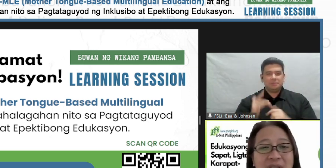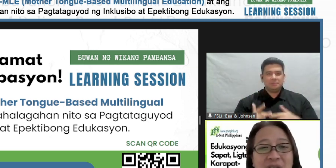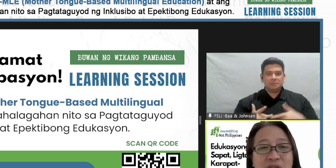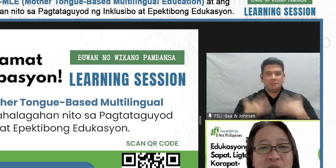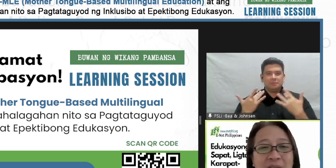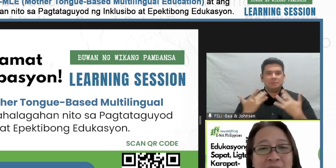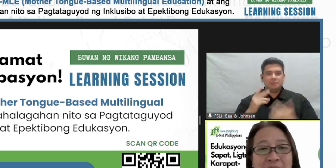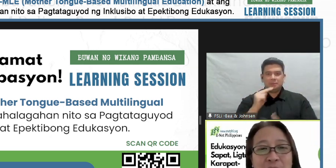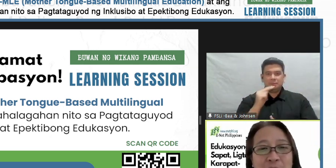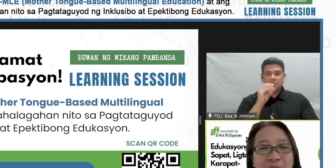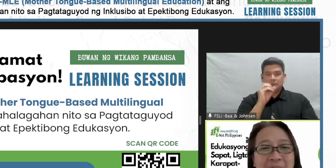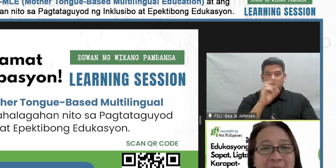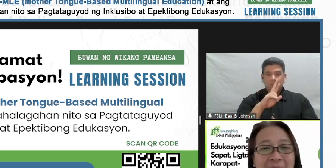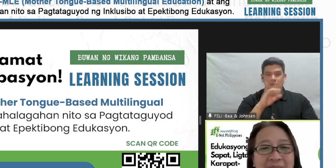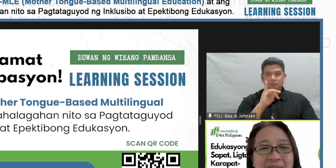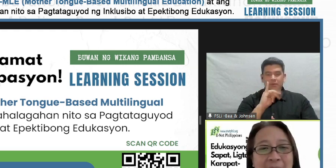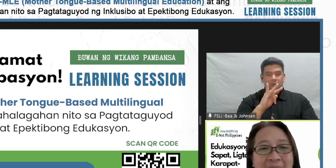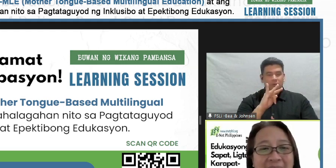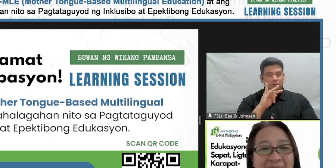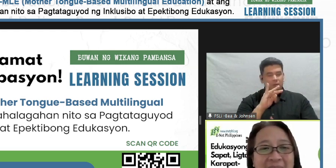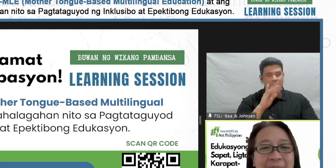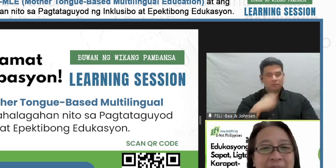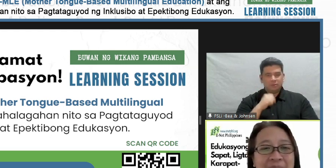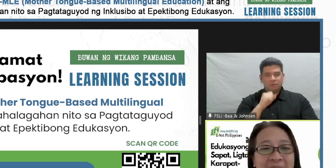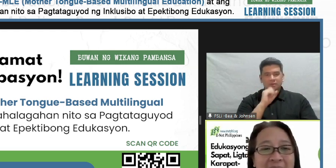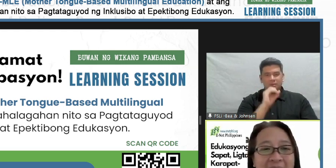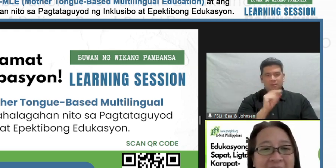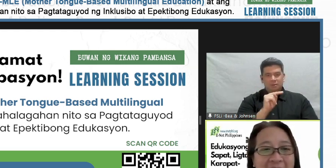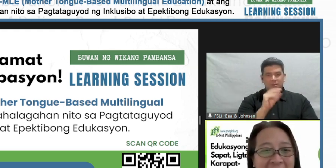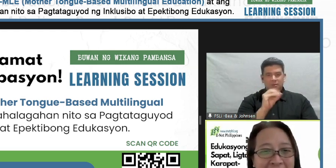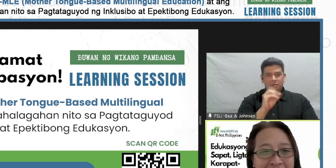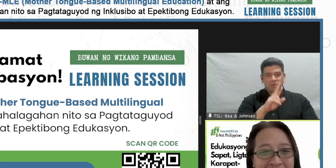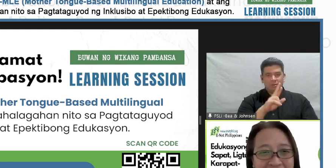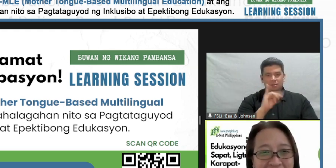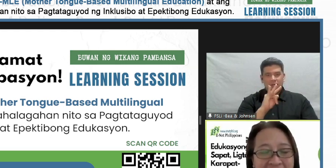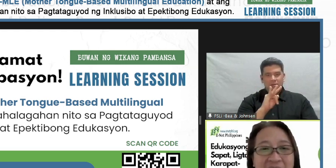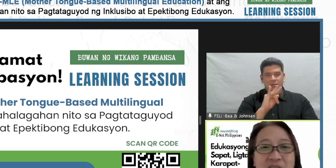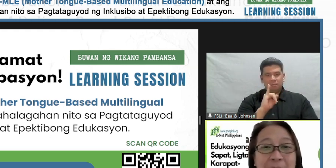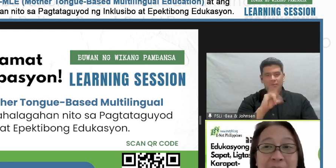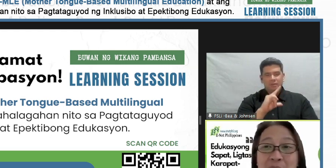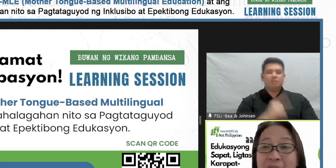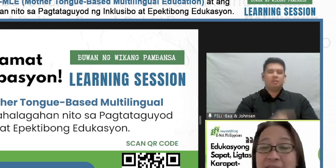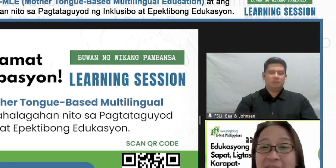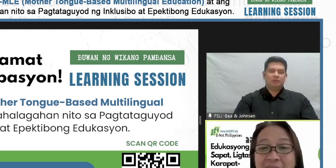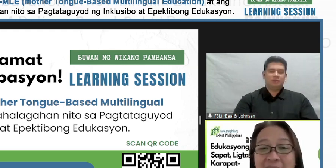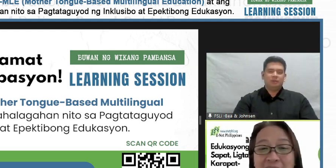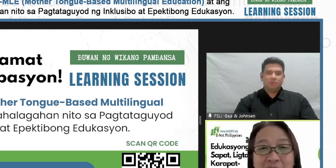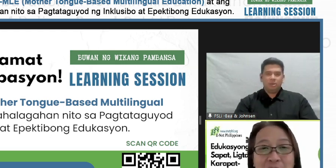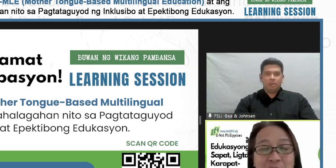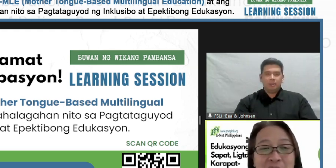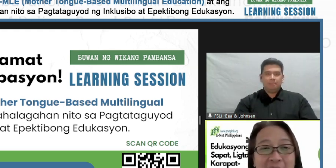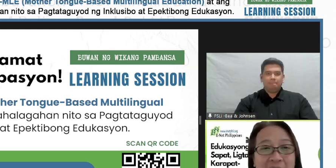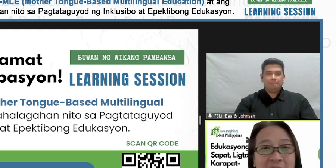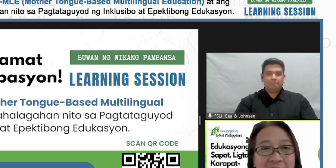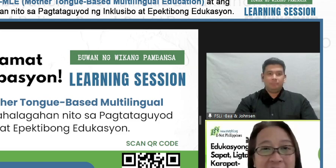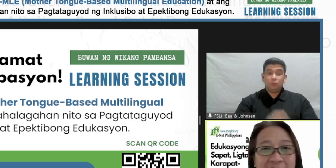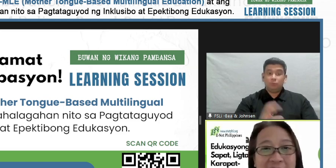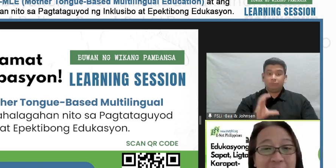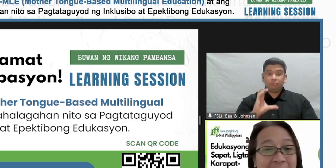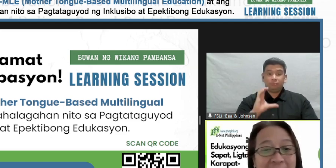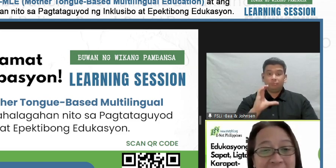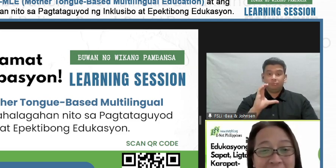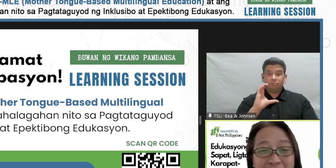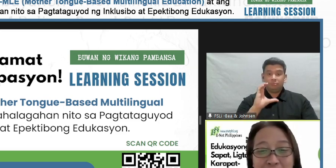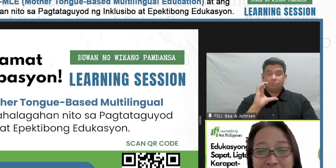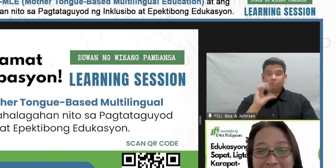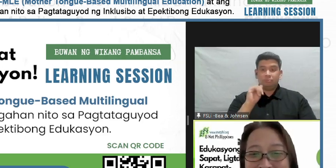Norfield Foundation, Gurong Nagbabalik sa Bayan, At syempre yung Cainta College, ano, kung saan